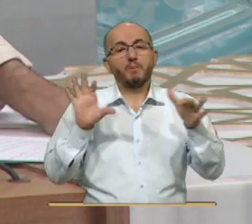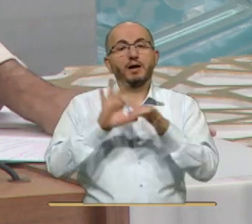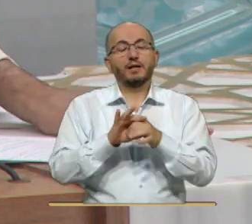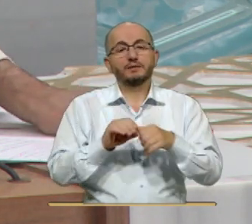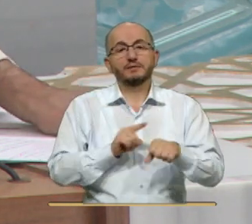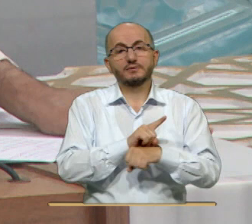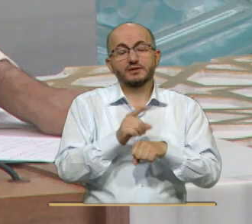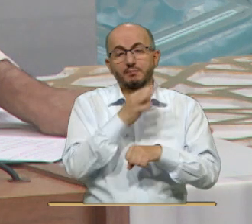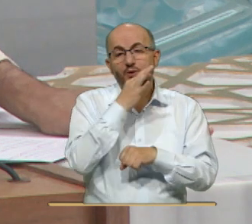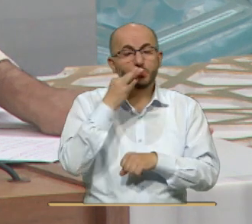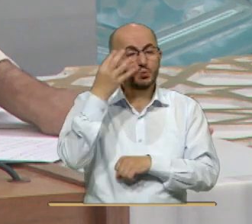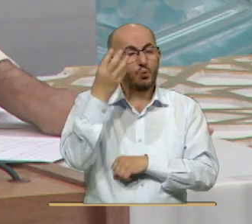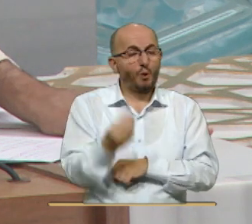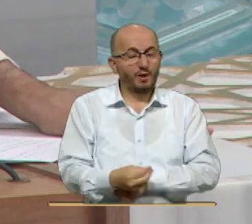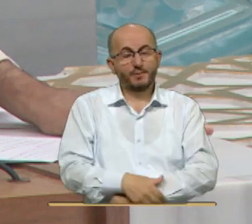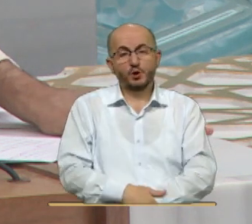zaman huzurlu olabiliyor.